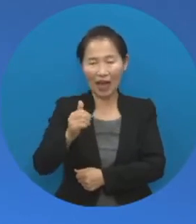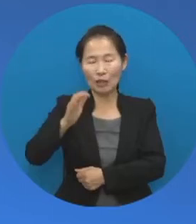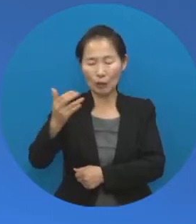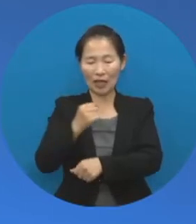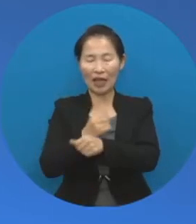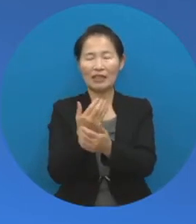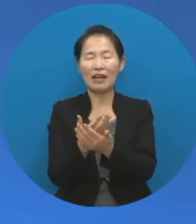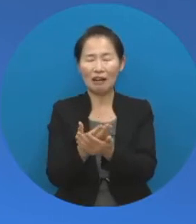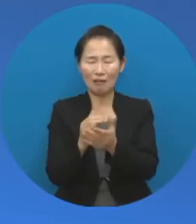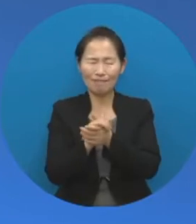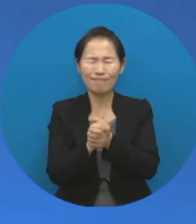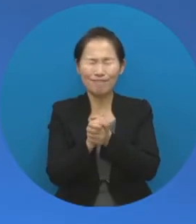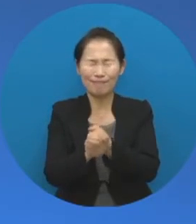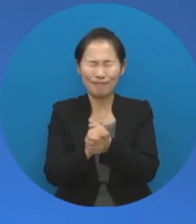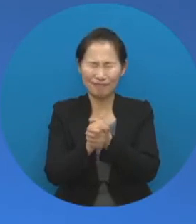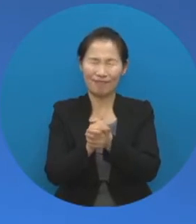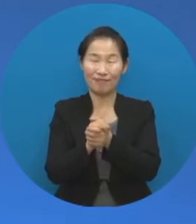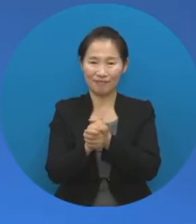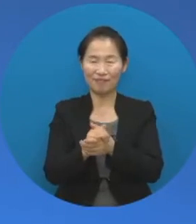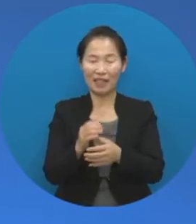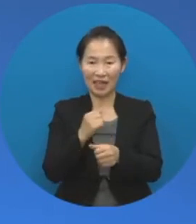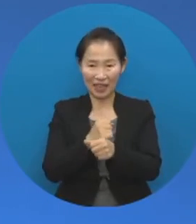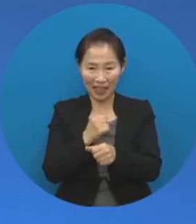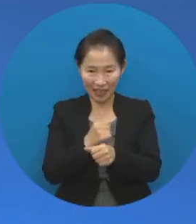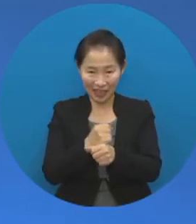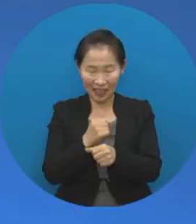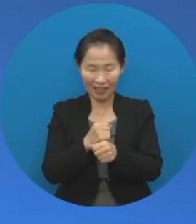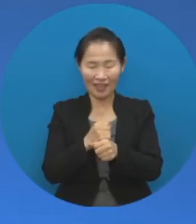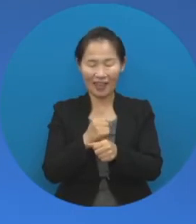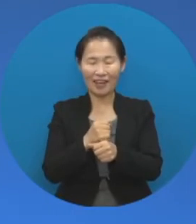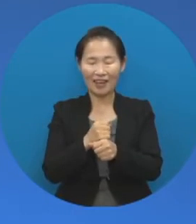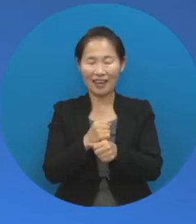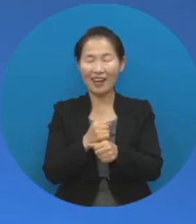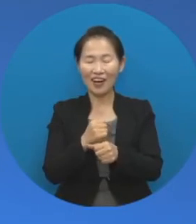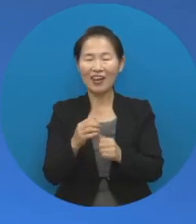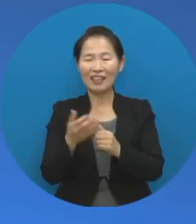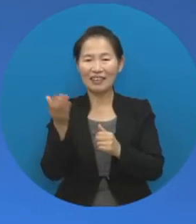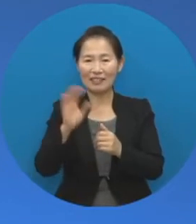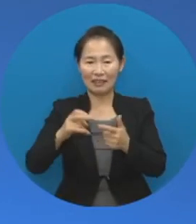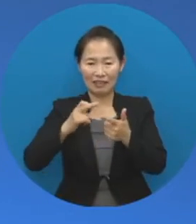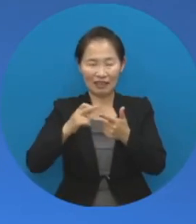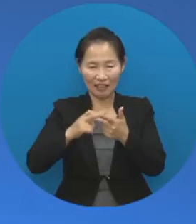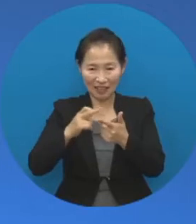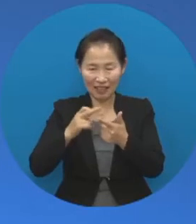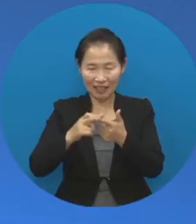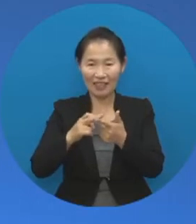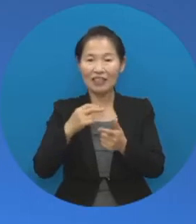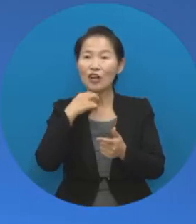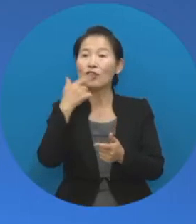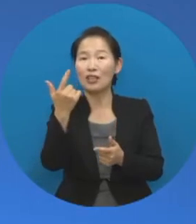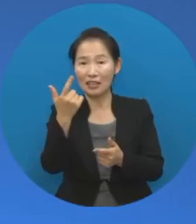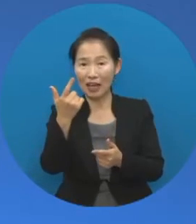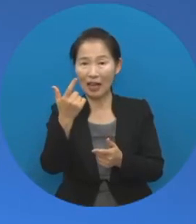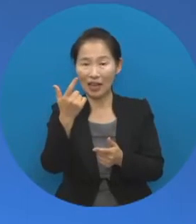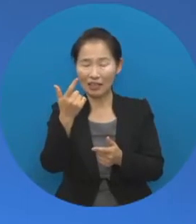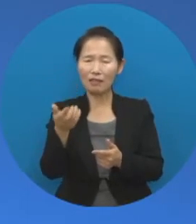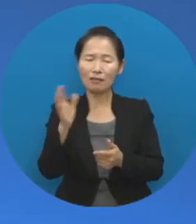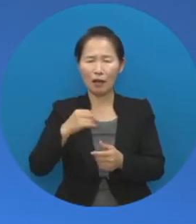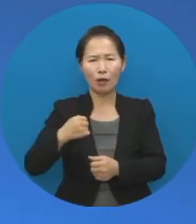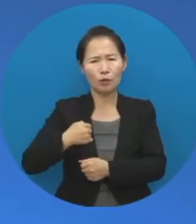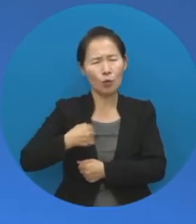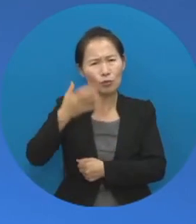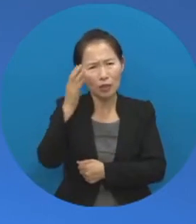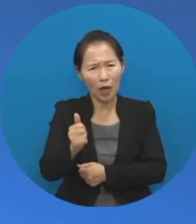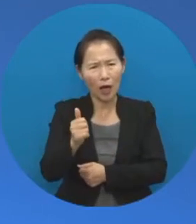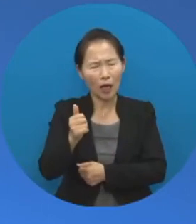제가 그런 기도를 했더니 우리 아들이 아직 6살인데 용사를 만들어달라고 기도하니까 참 이상했나 봐요. 그래서